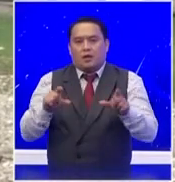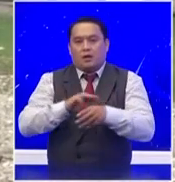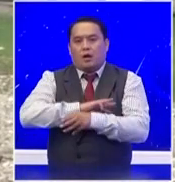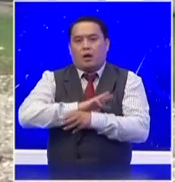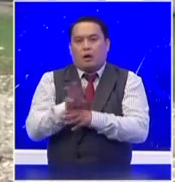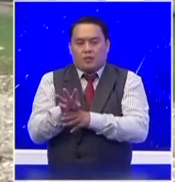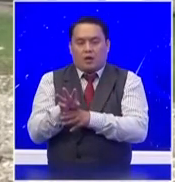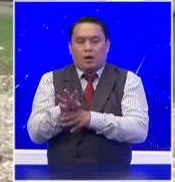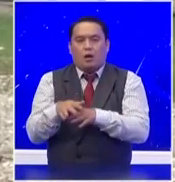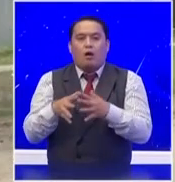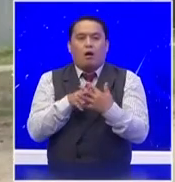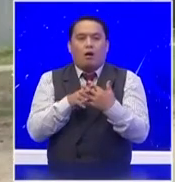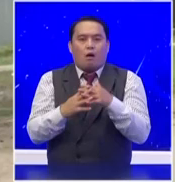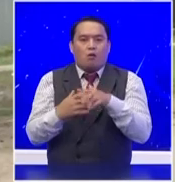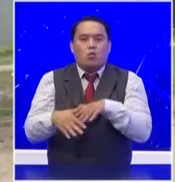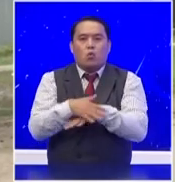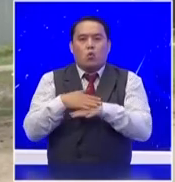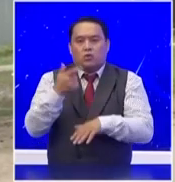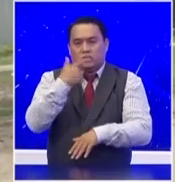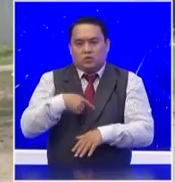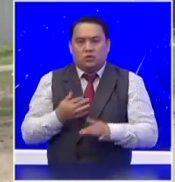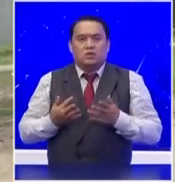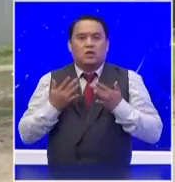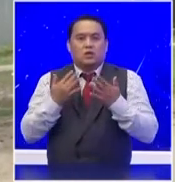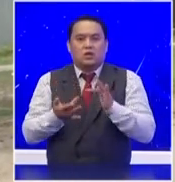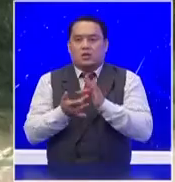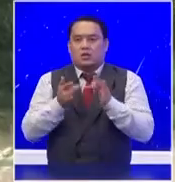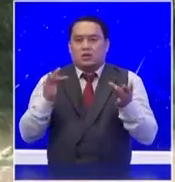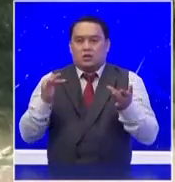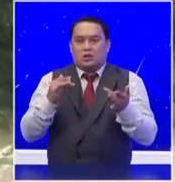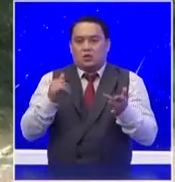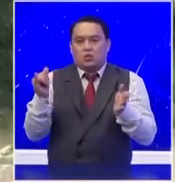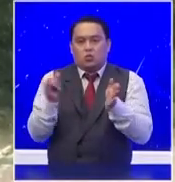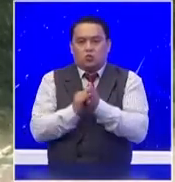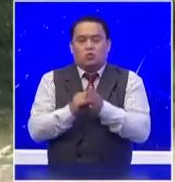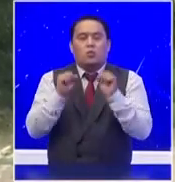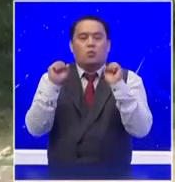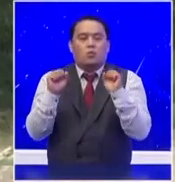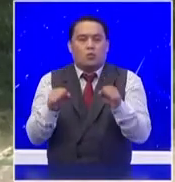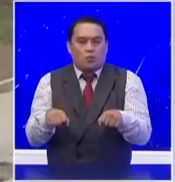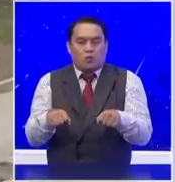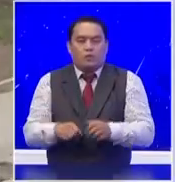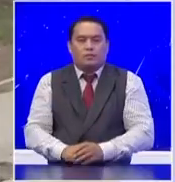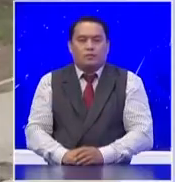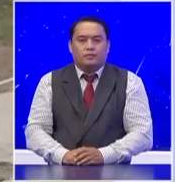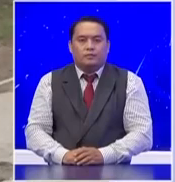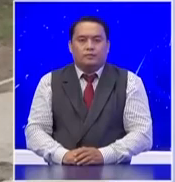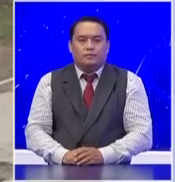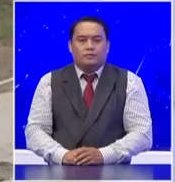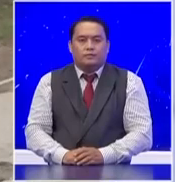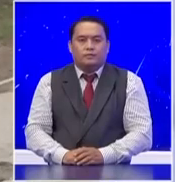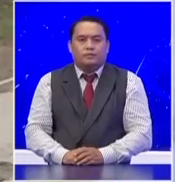етіп тұр. Ал ауыл тұрғындары өздерінің жеке сұраныстары бойынша интернет жолағын қоюға болады дейді округ басшысы.